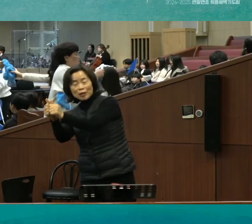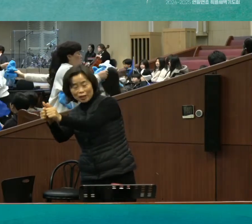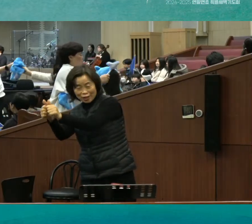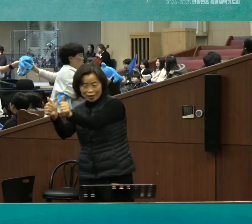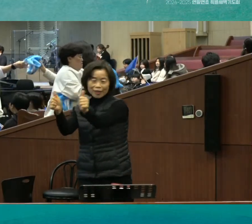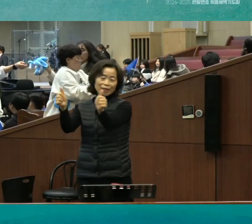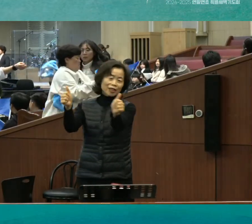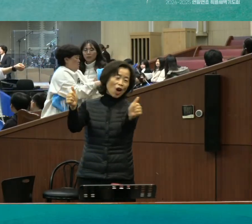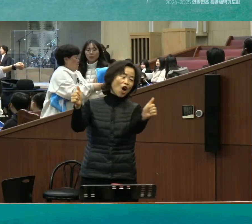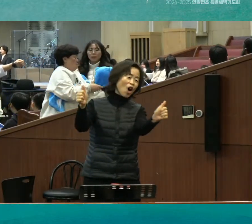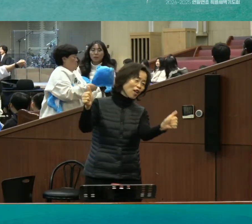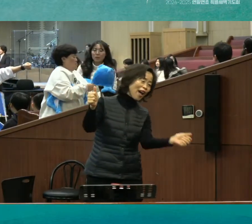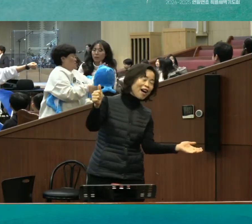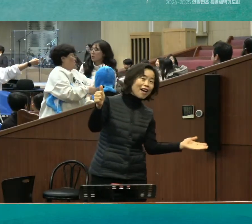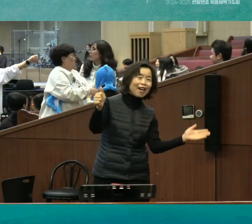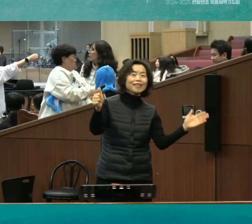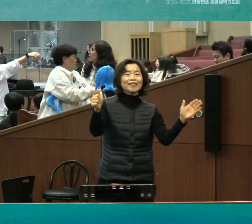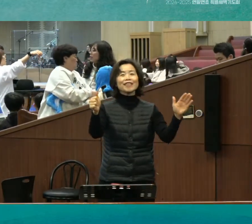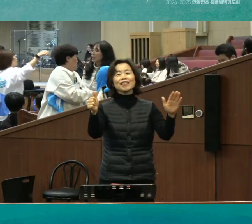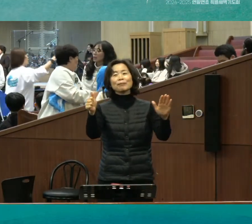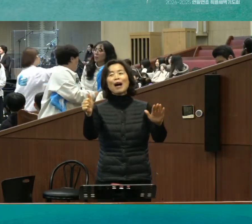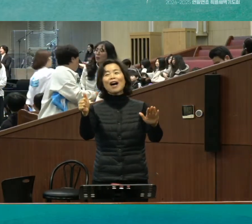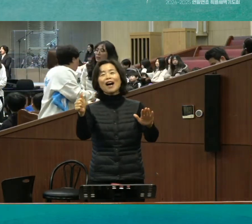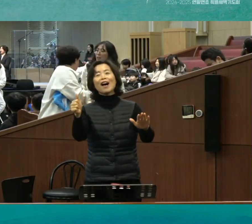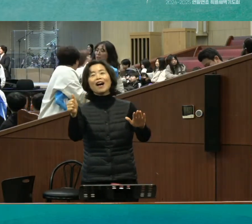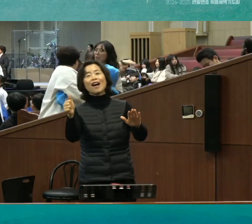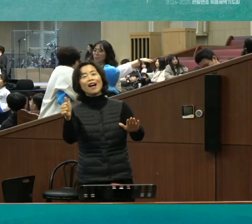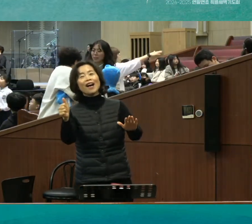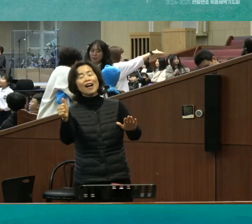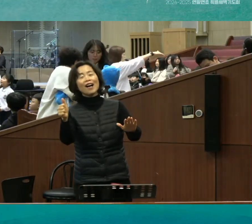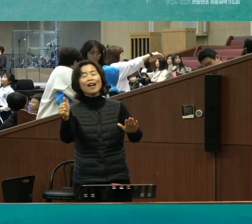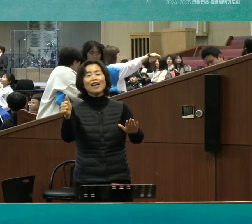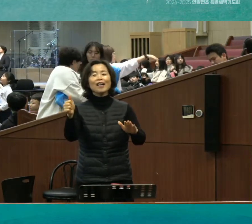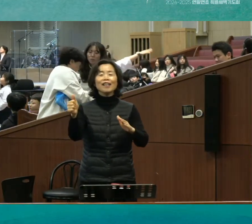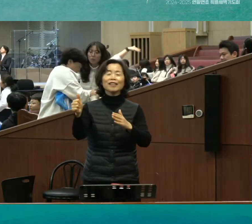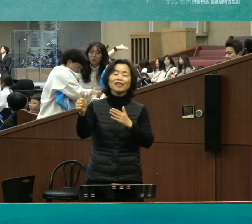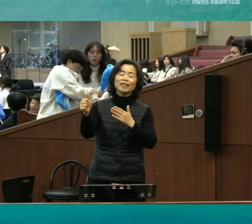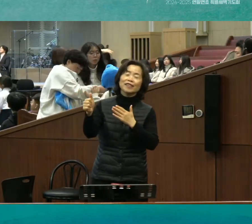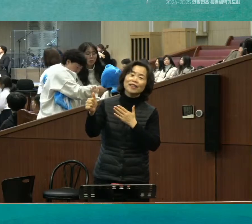주님 곁을 떠나갔지만